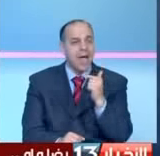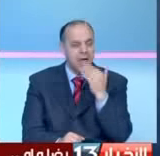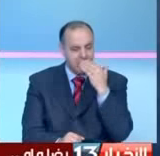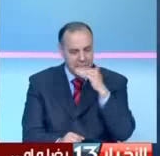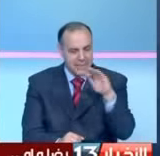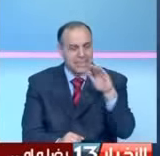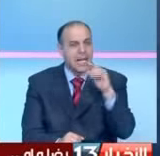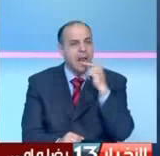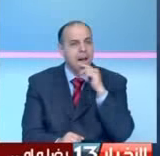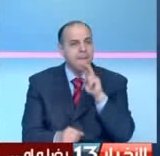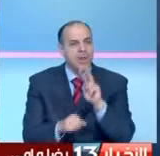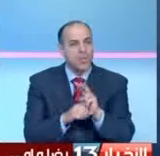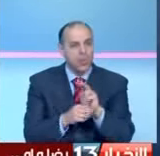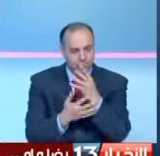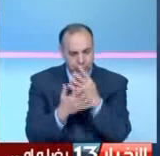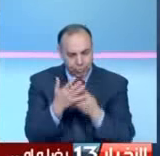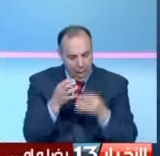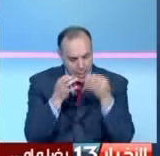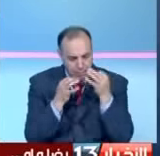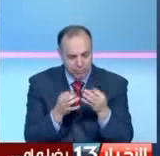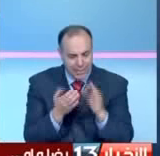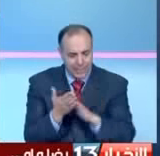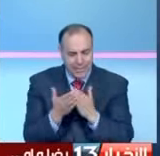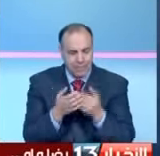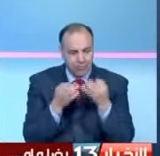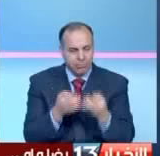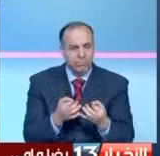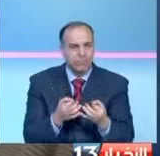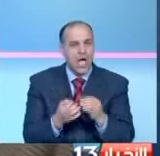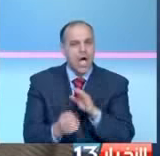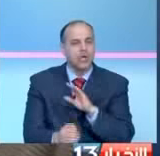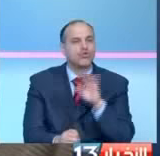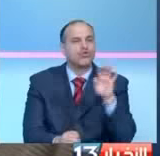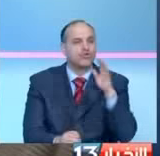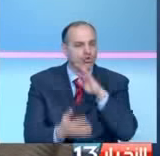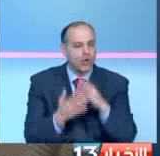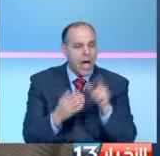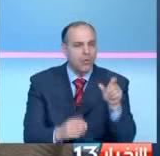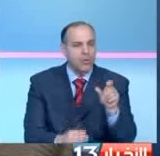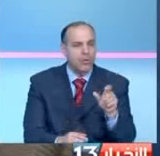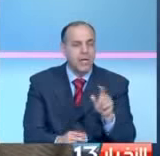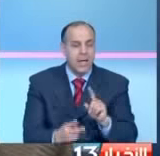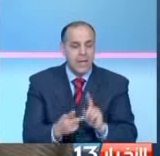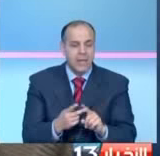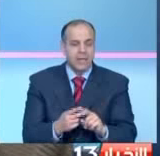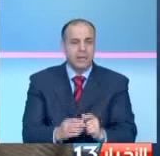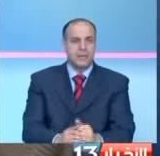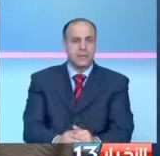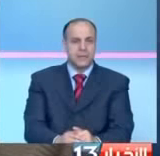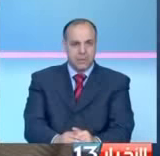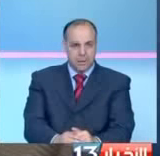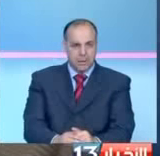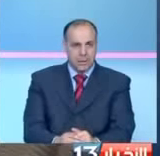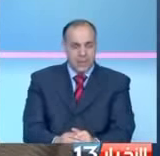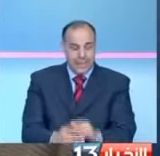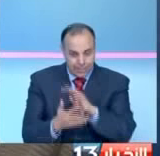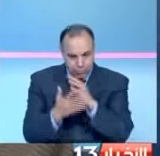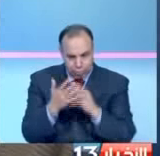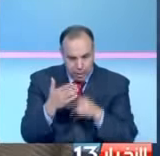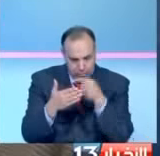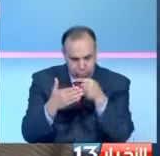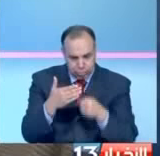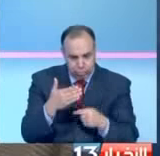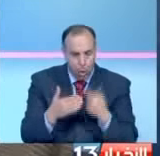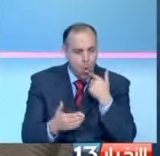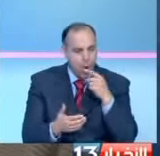للرسالة ولمضمون القصيدة، يعني لرسالة الشاب. المقياس الثاني هو يلزم القصيدة في